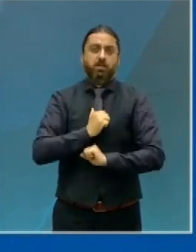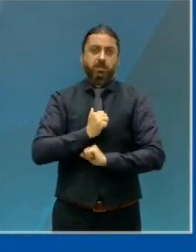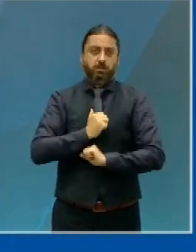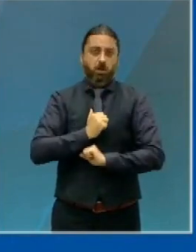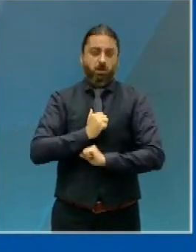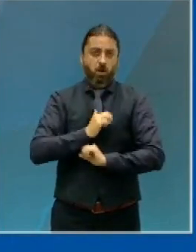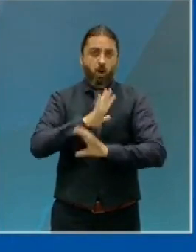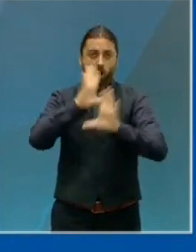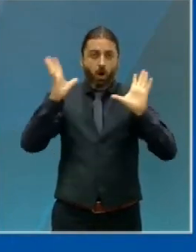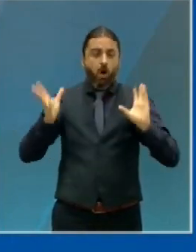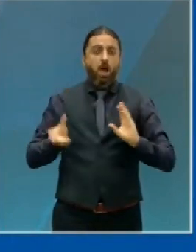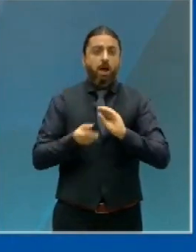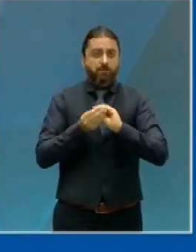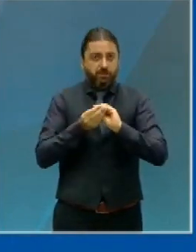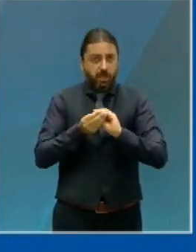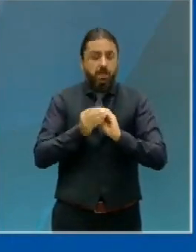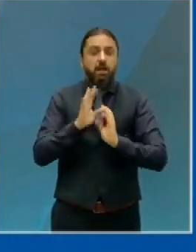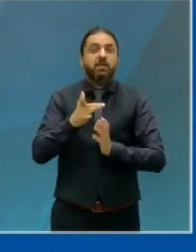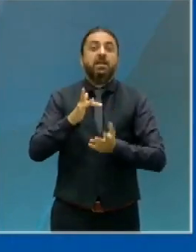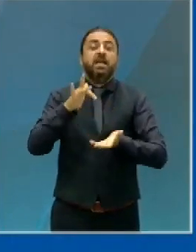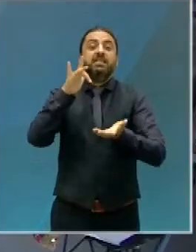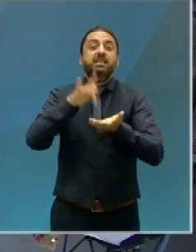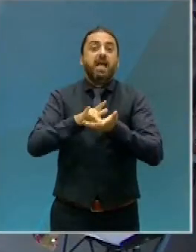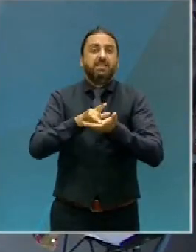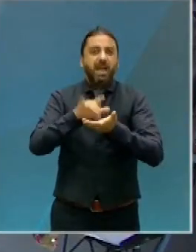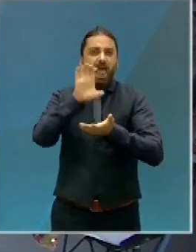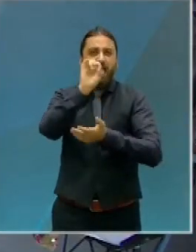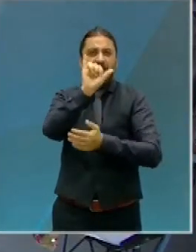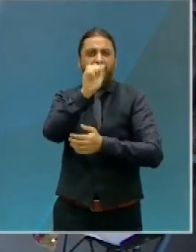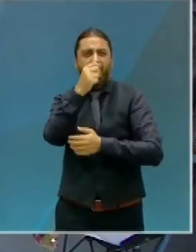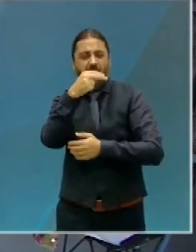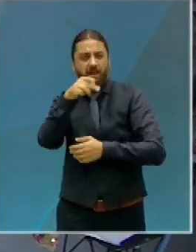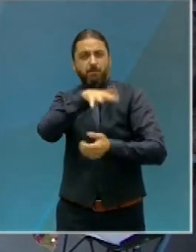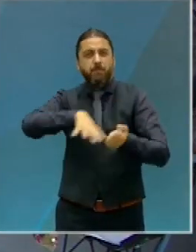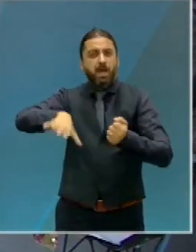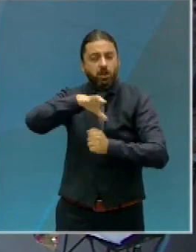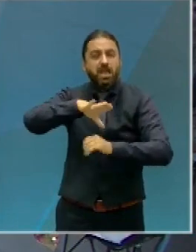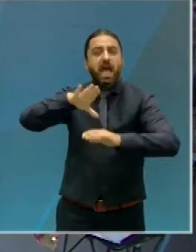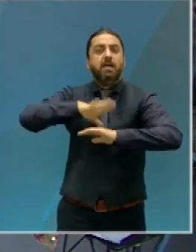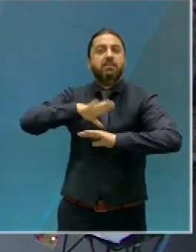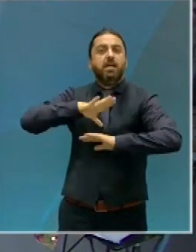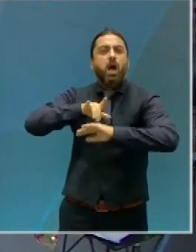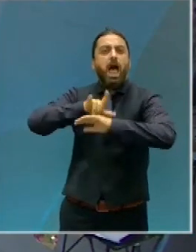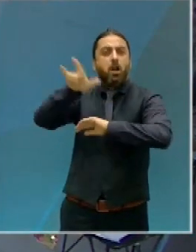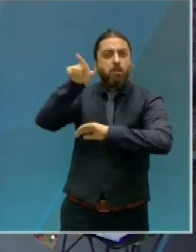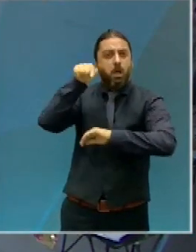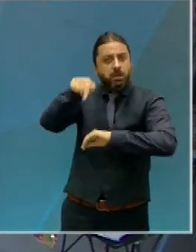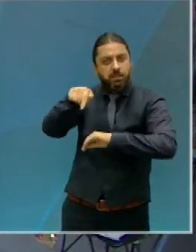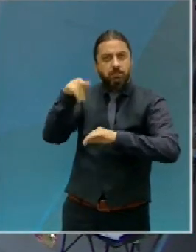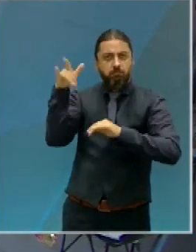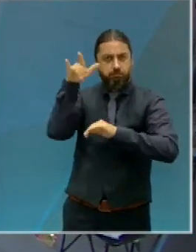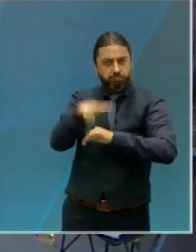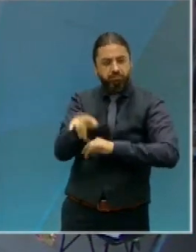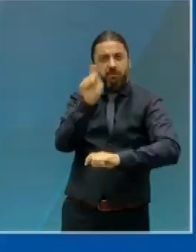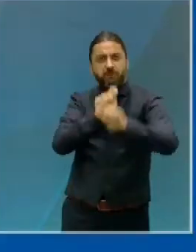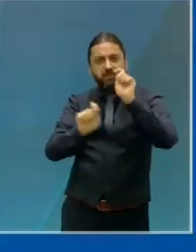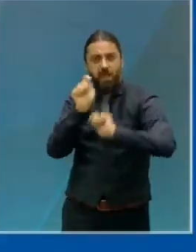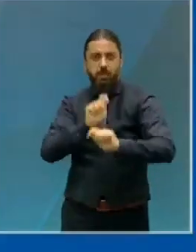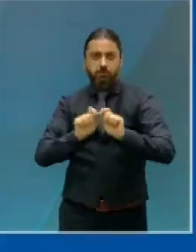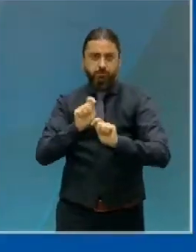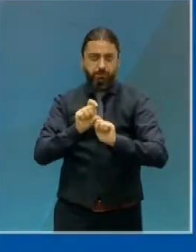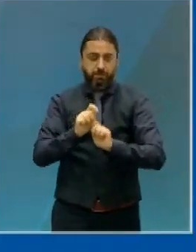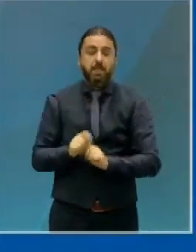μετατραπεί σε κέντρο συντήρησης αεροσκαφών για την ευρύτερη περιοχή. Και έκτον, οι ένοπλες